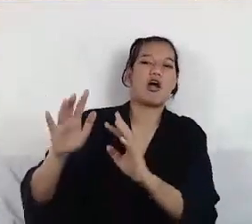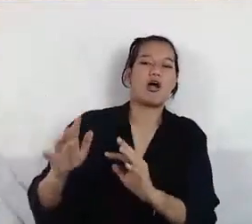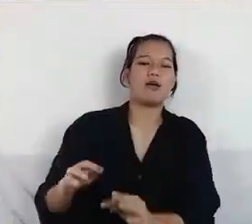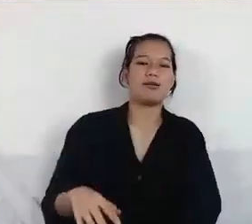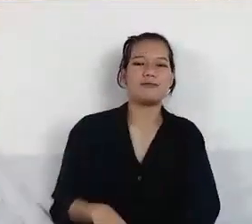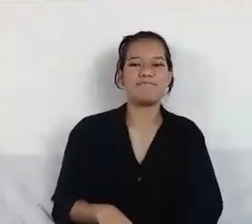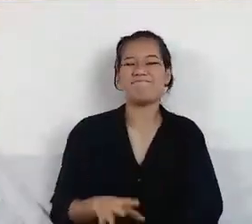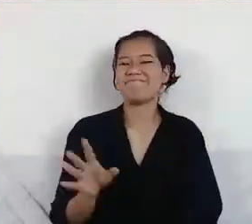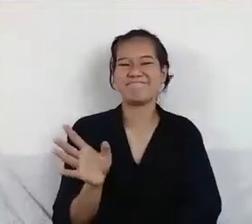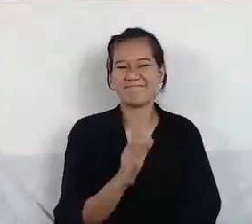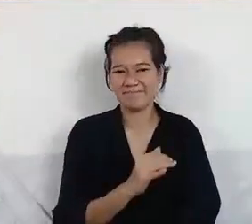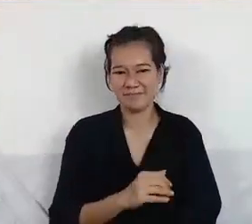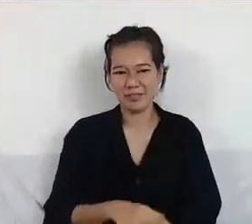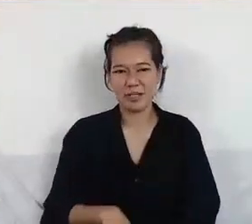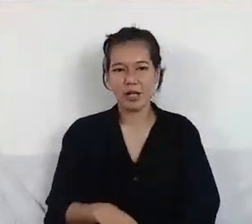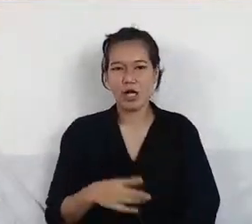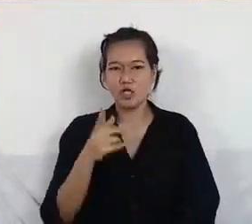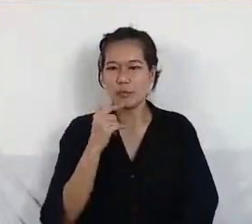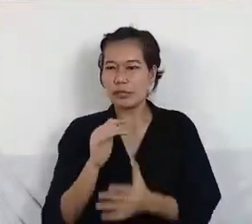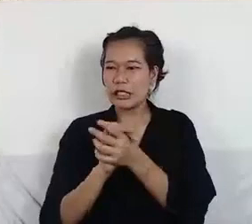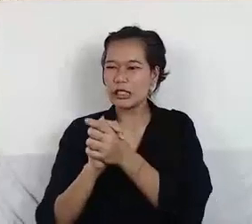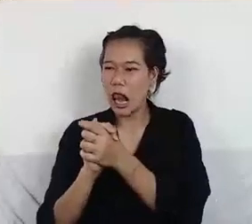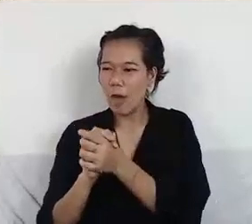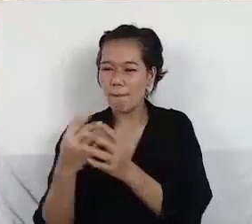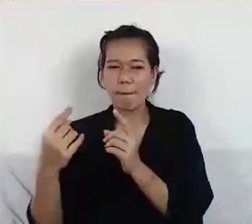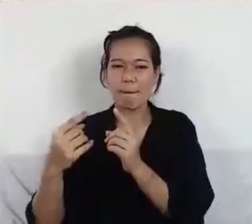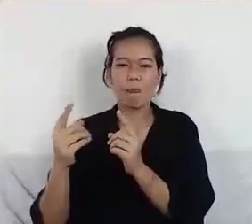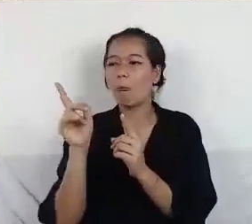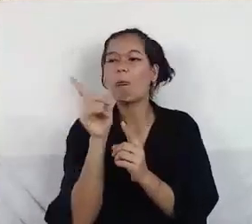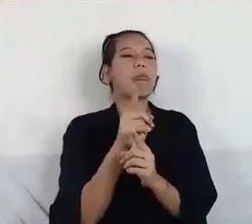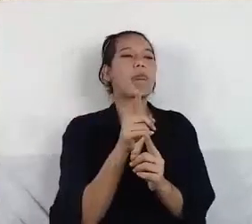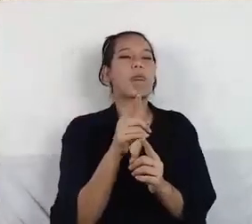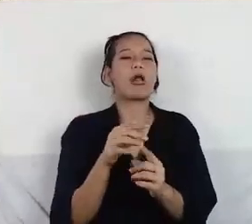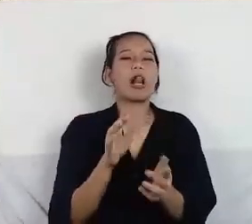Baru enggak dikasih salam aja, atestasi.